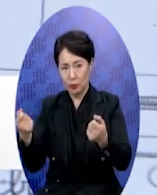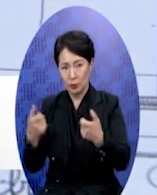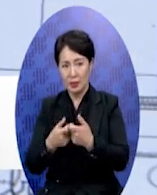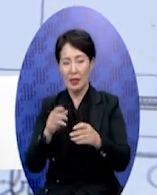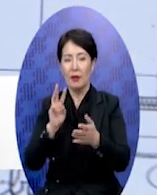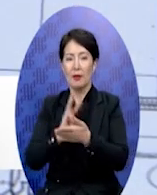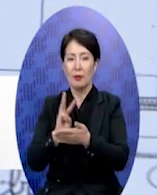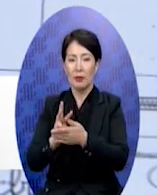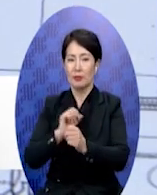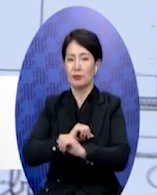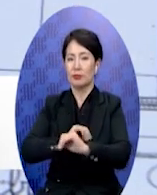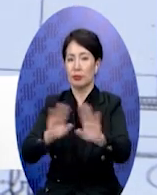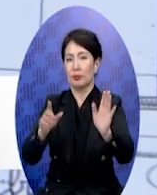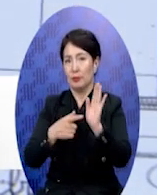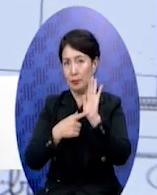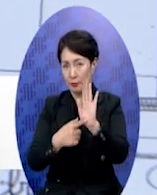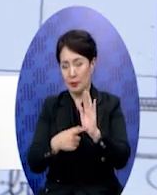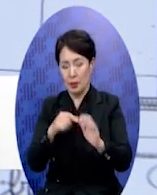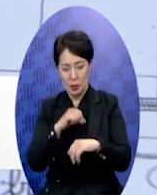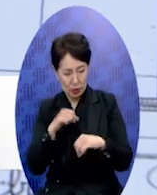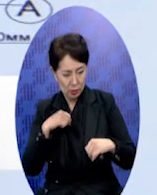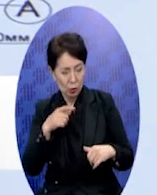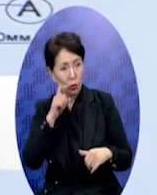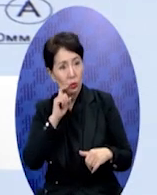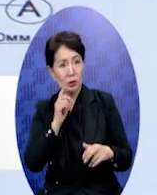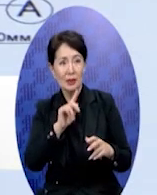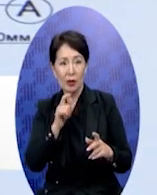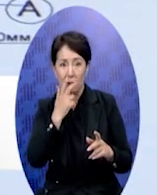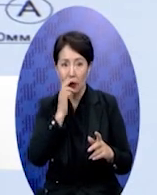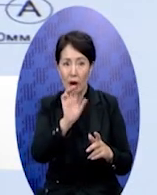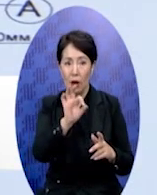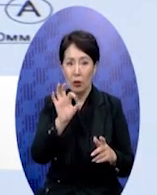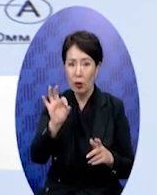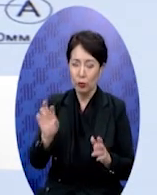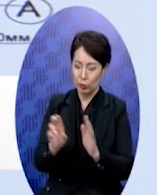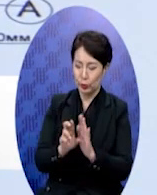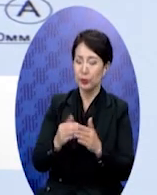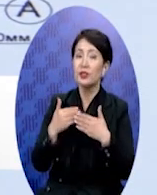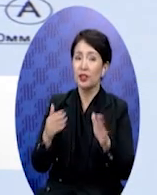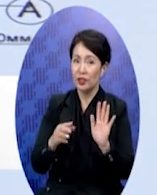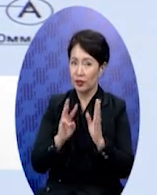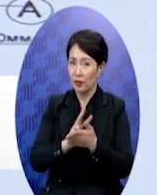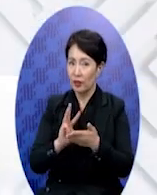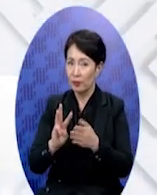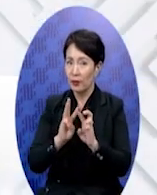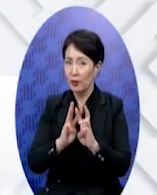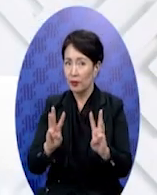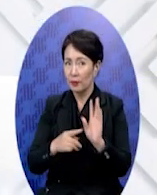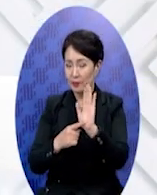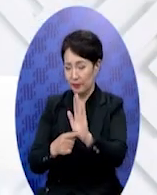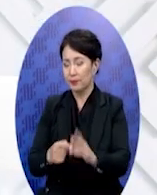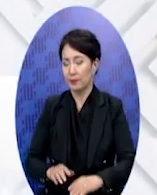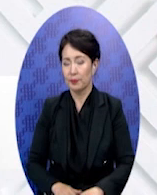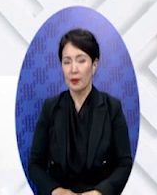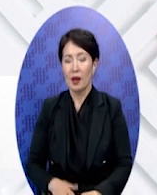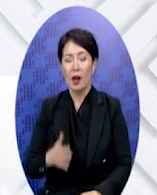цахим хаягтаа байршуулжээ. Өөрөөр хэлбэл иргэд өөрийн хүссэн загвараа ашиглах боломж нээлттэй юм байна. Амьны орон